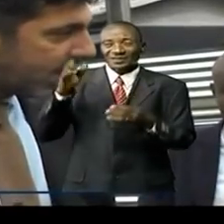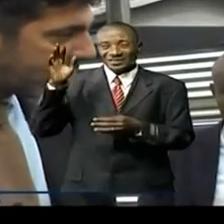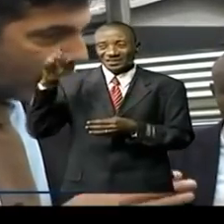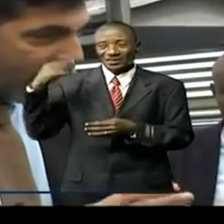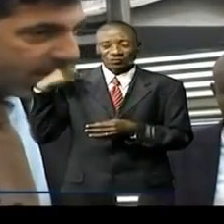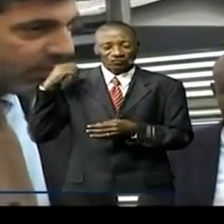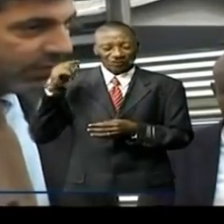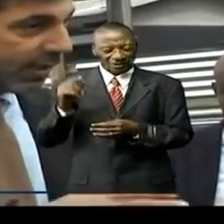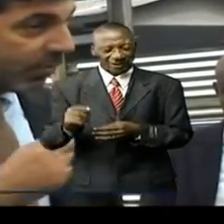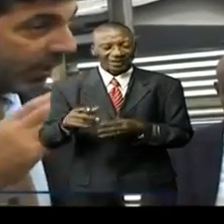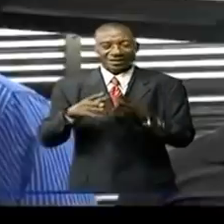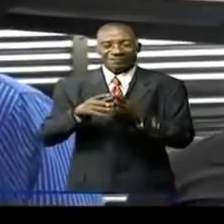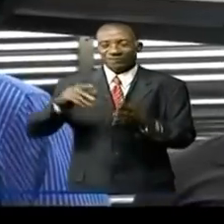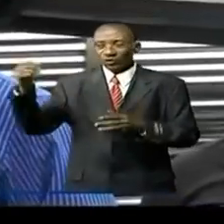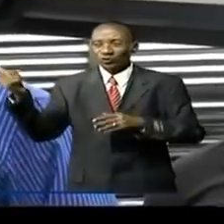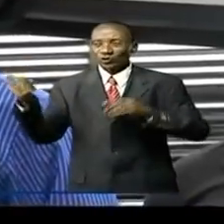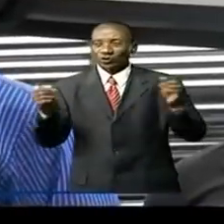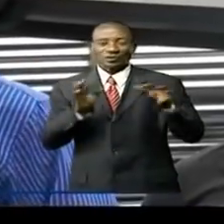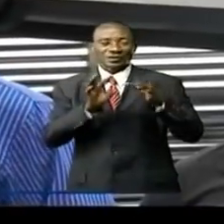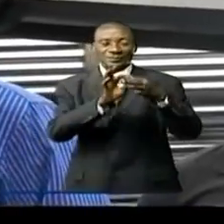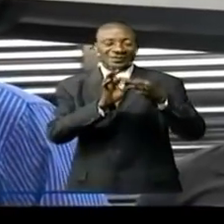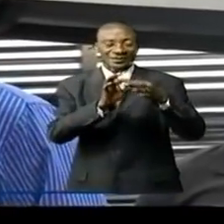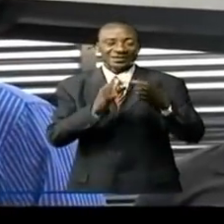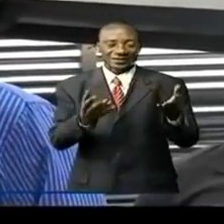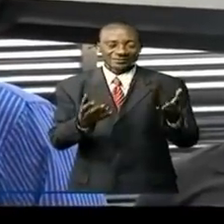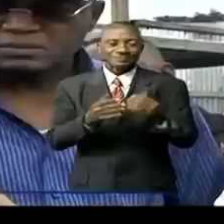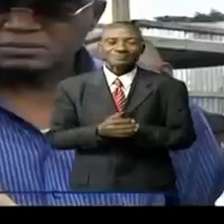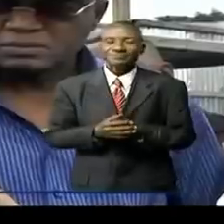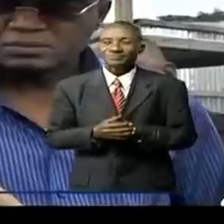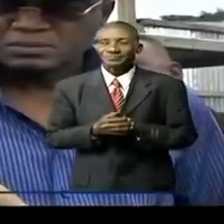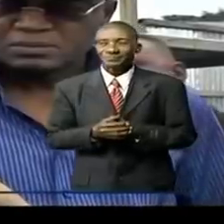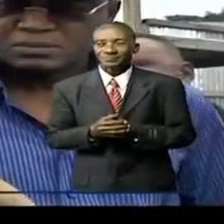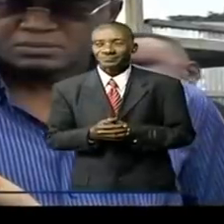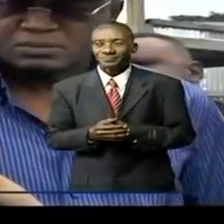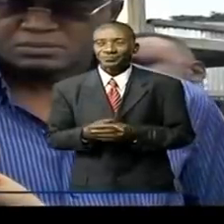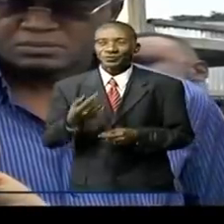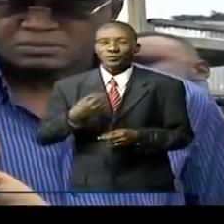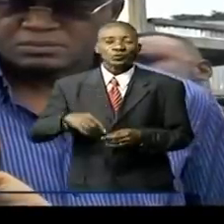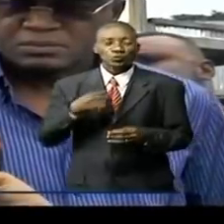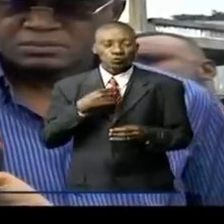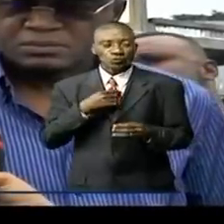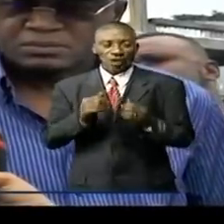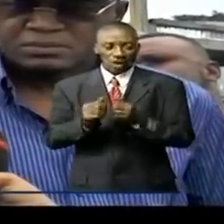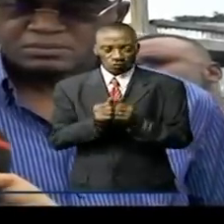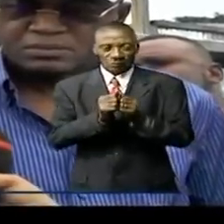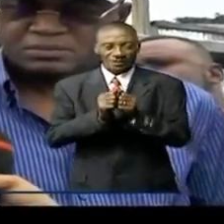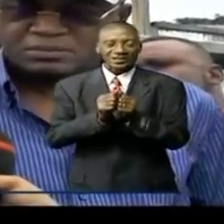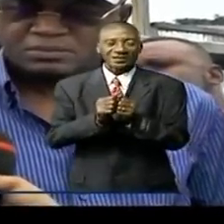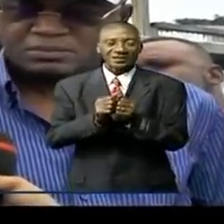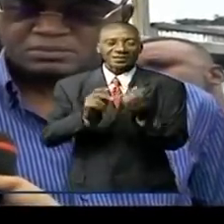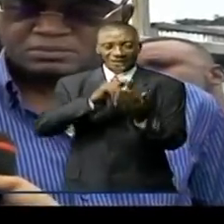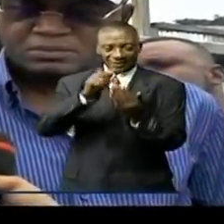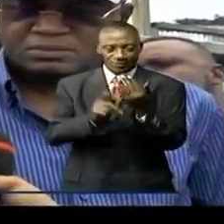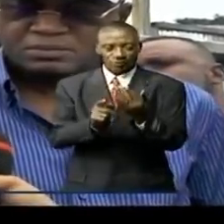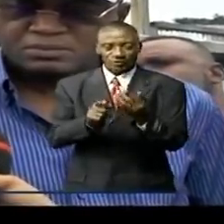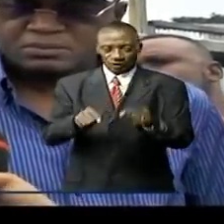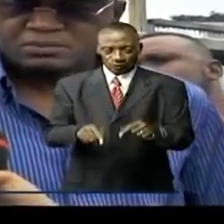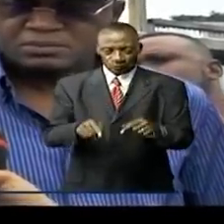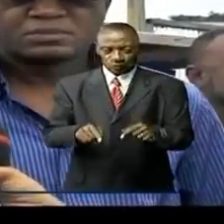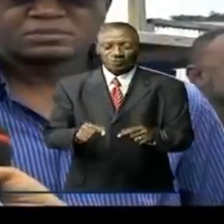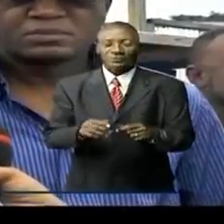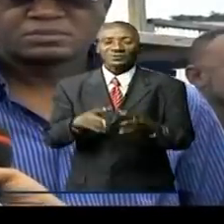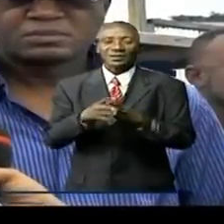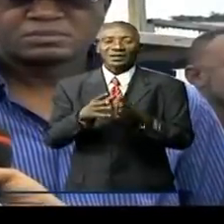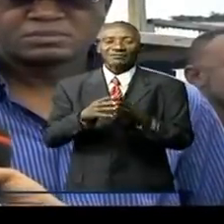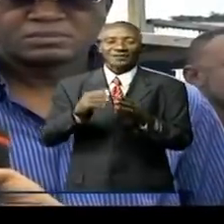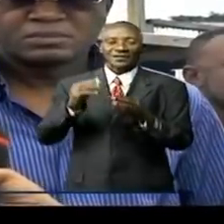ses partenaires. Nous allons accompagner évidemment les travaux de ce projet d'ateliers conjointement avec le ministère de l'Environnement,